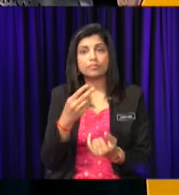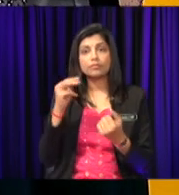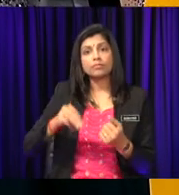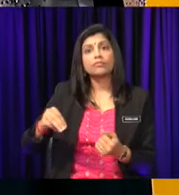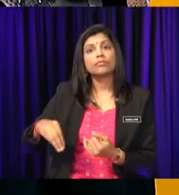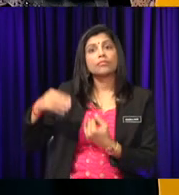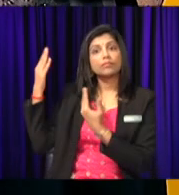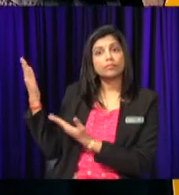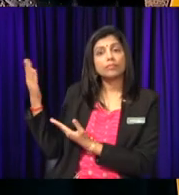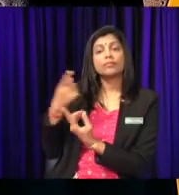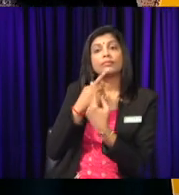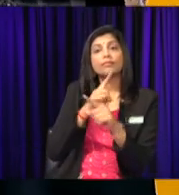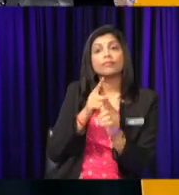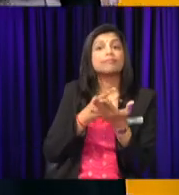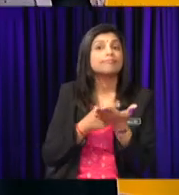kemurnikan jawabanmu